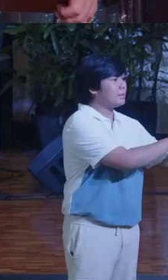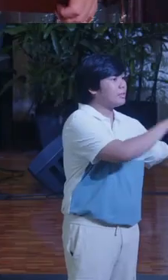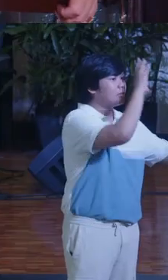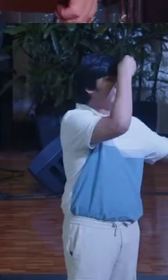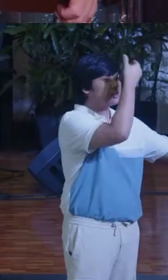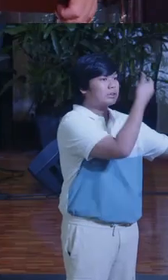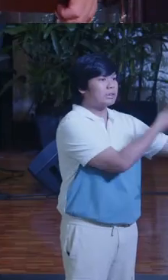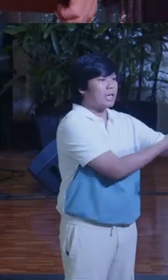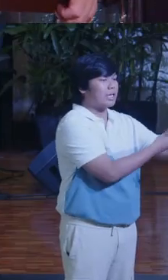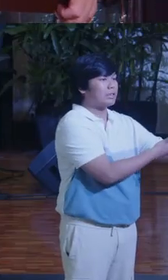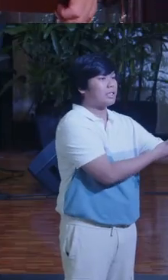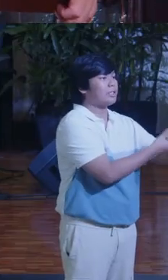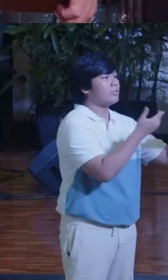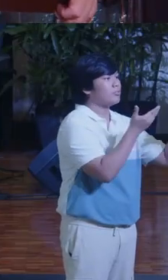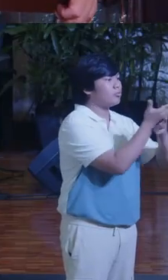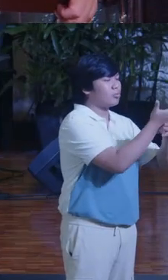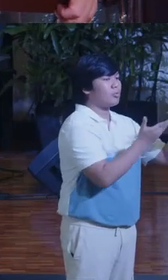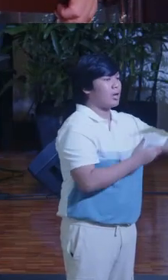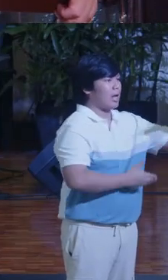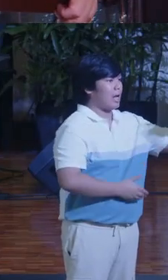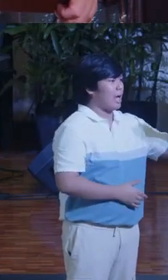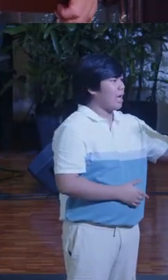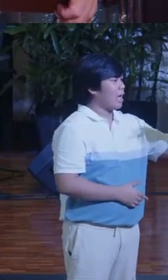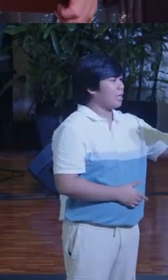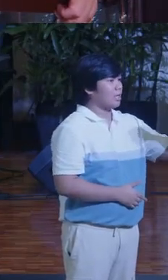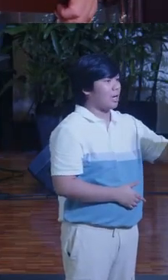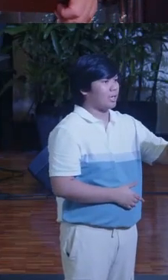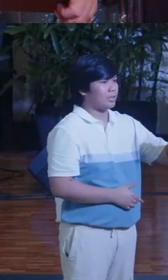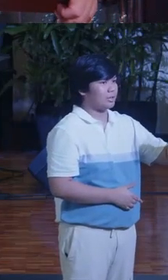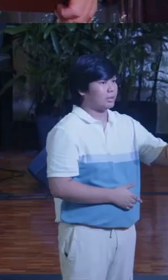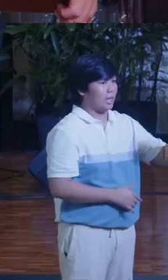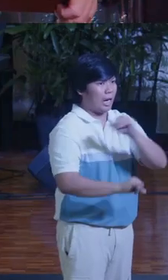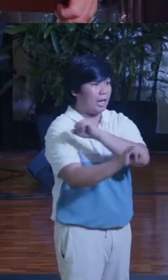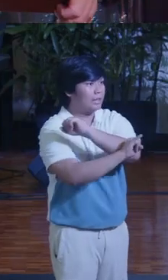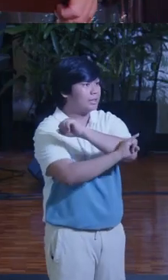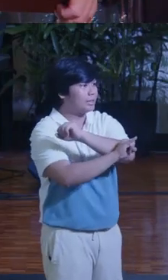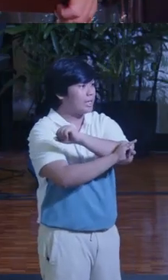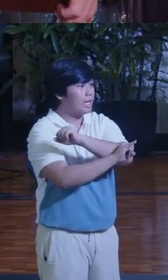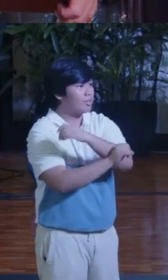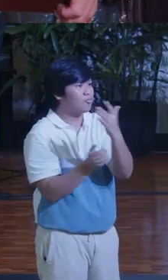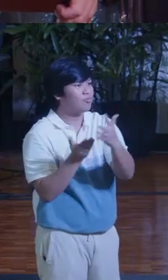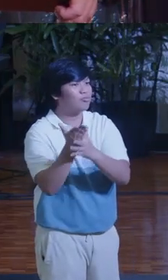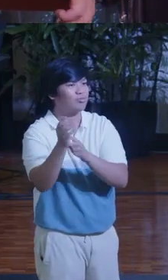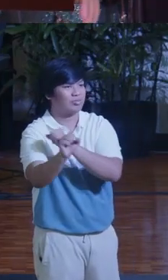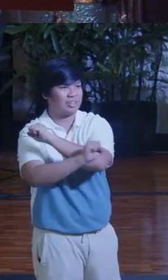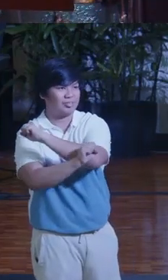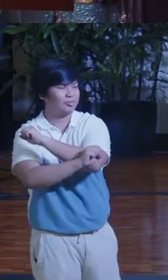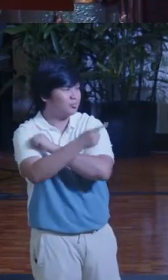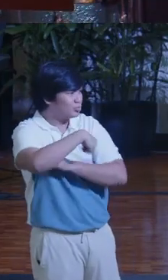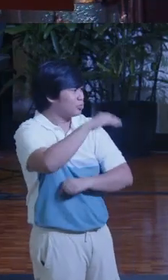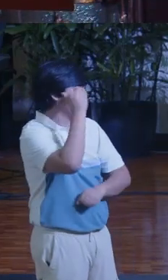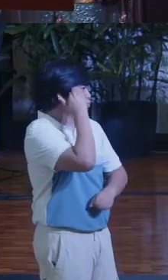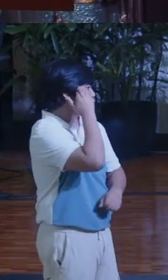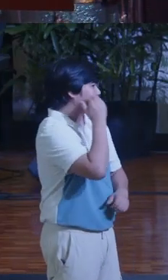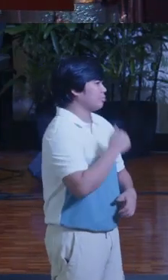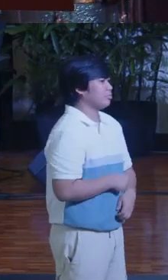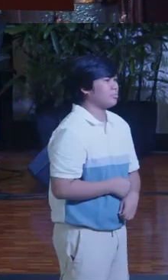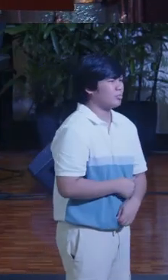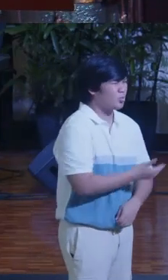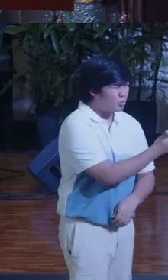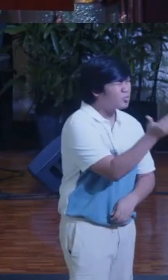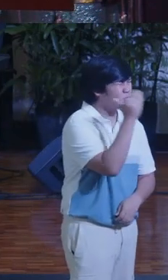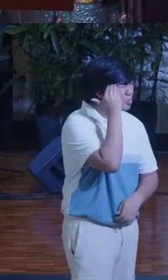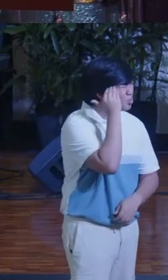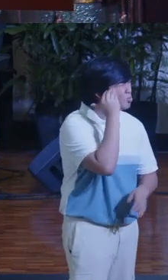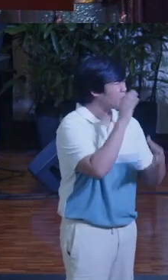Makikita po natin ang kwento na yan sa Genesis 16. Hindi ko po babasahin lahat, just a